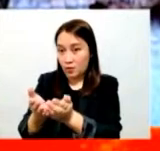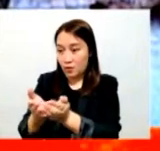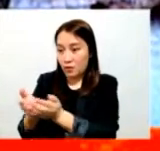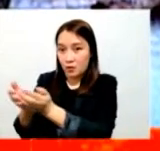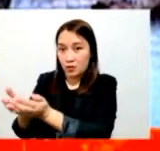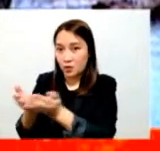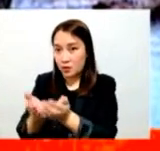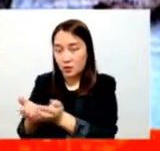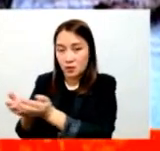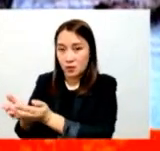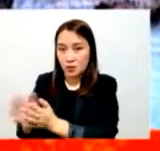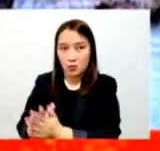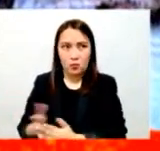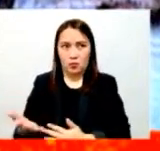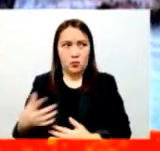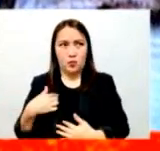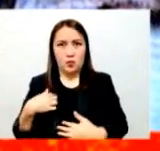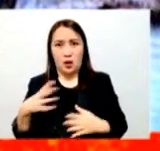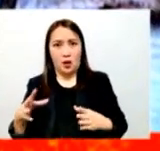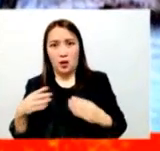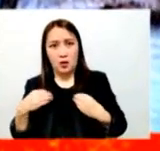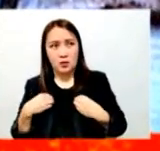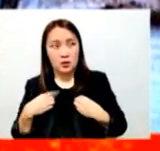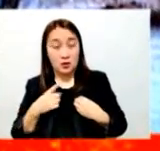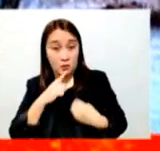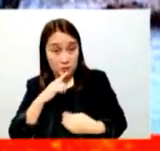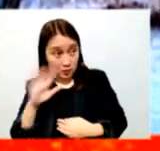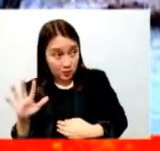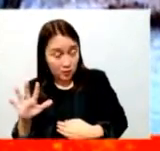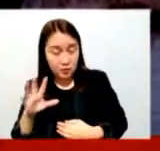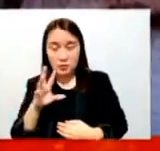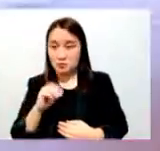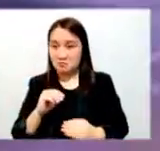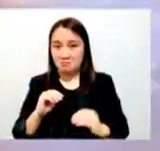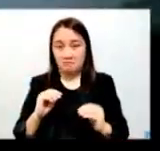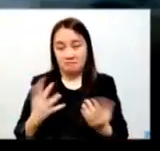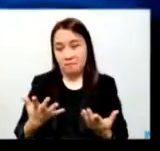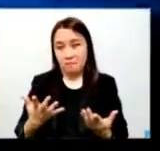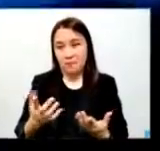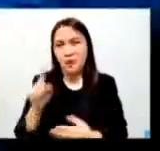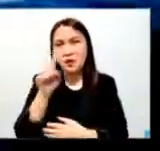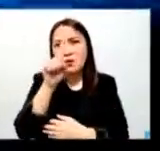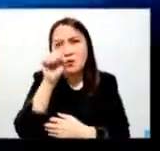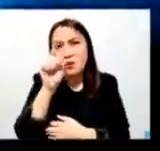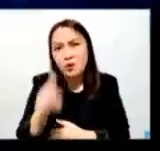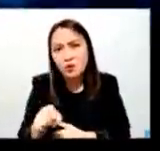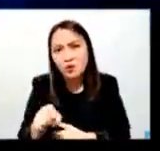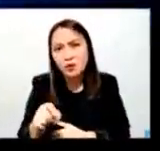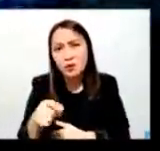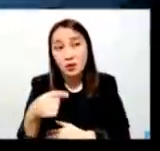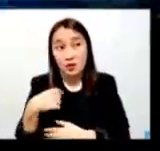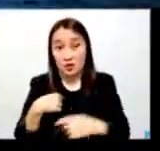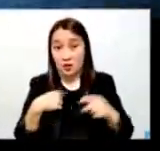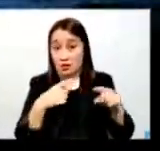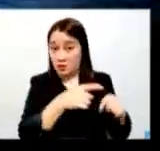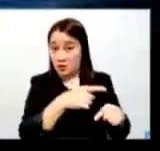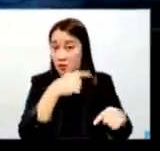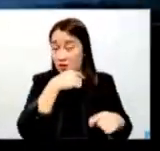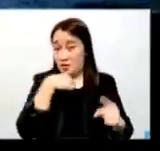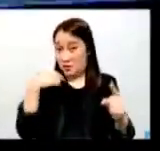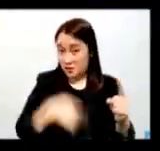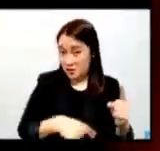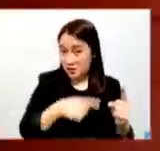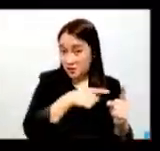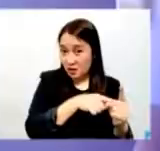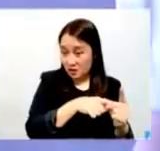umaamin sa Pilipinas kung may ganun ngang pangako. Pero ang mas malaking tanong, pwede ba tayong policy ng China sa sarili nating bakuran?